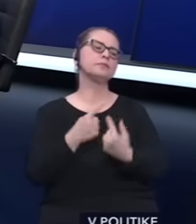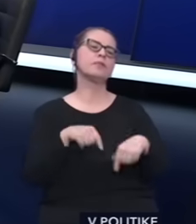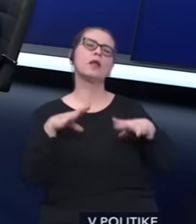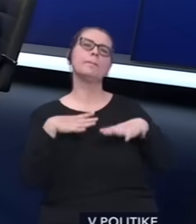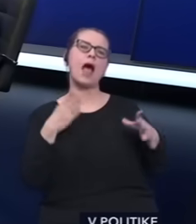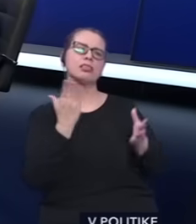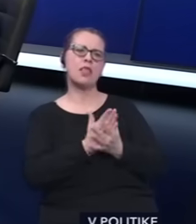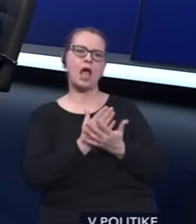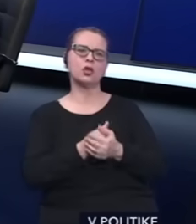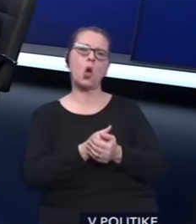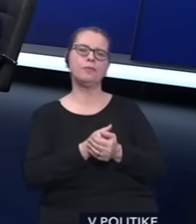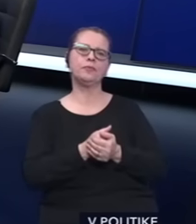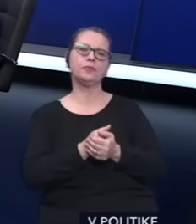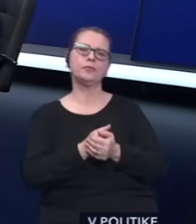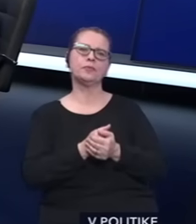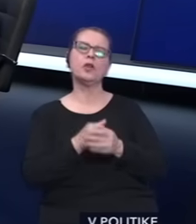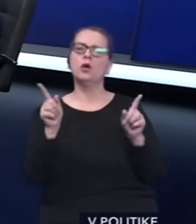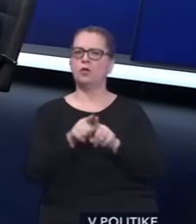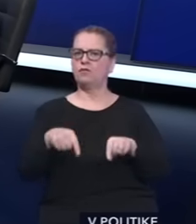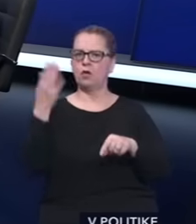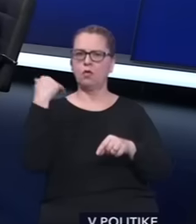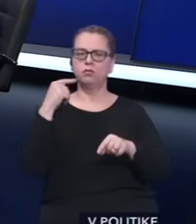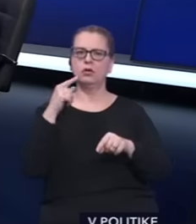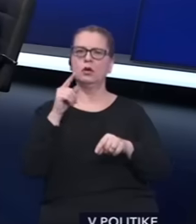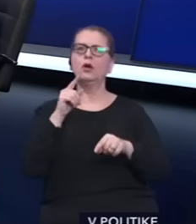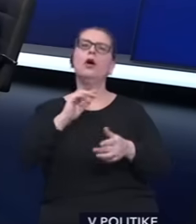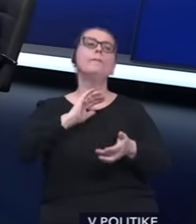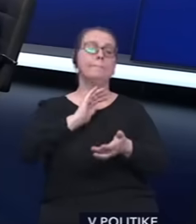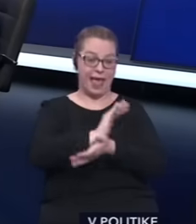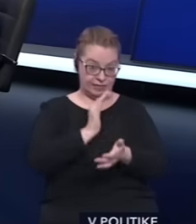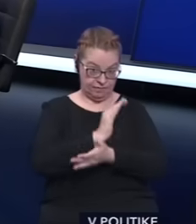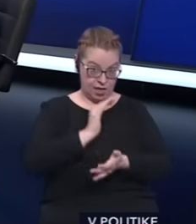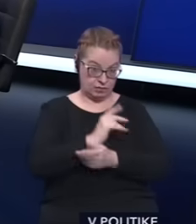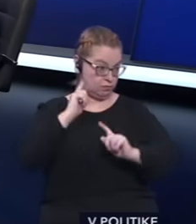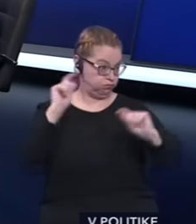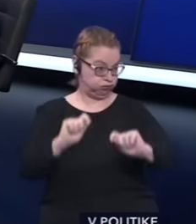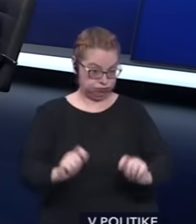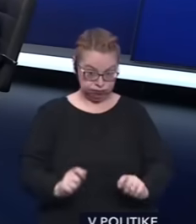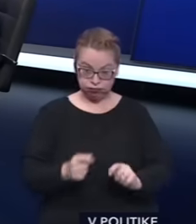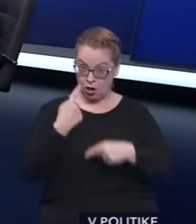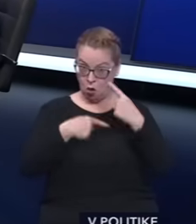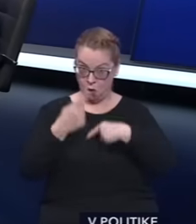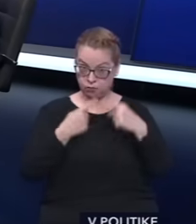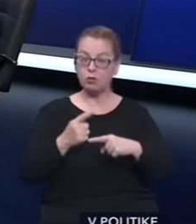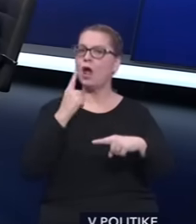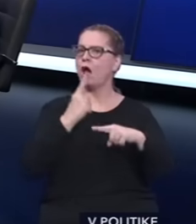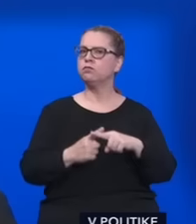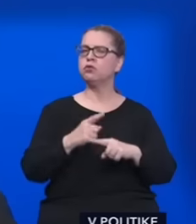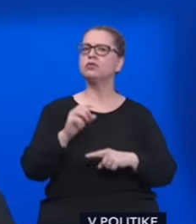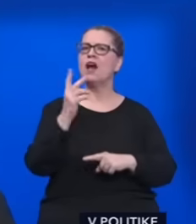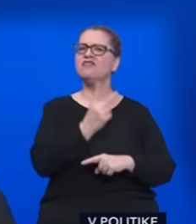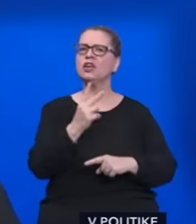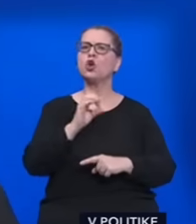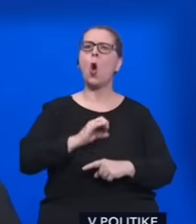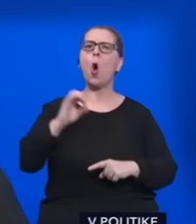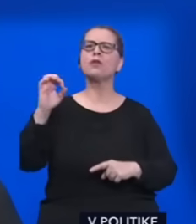okrem teda prezidentskej kandidatúry okrem Medvedeho rezonovali na Slovensku uplynulý týždeň aj výroky Viktora Orbána.